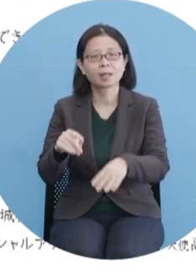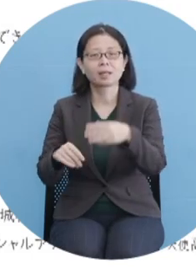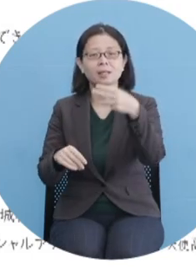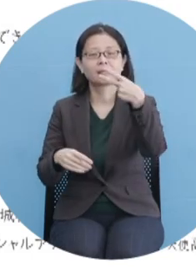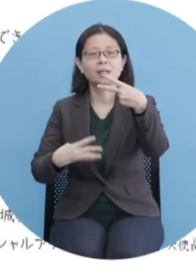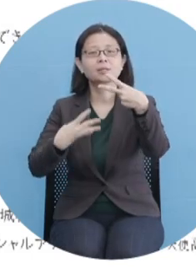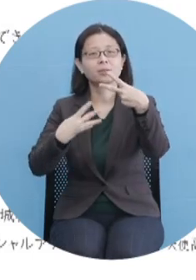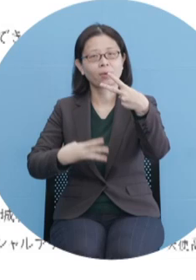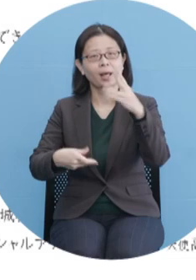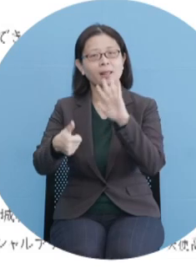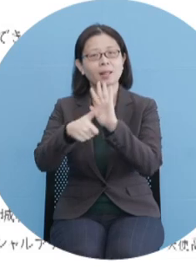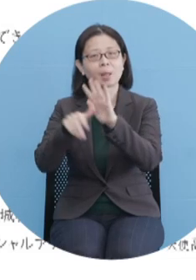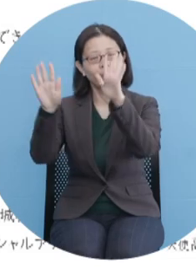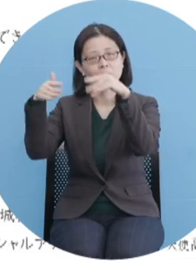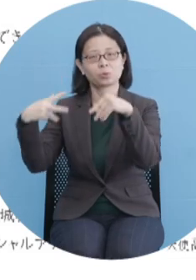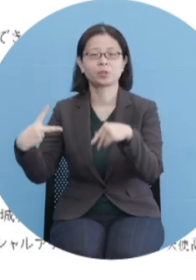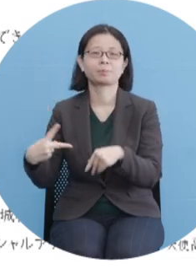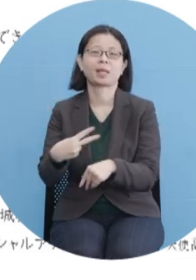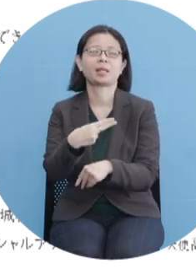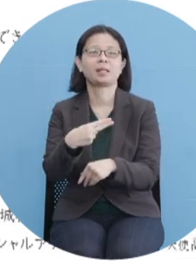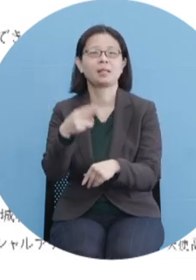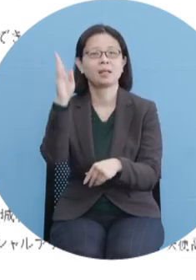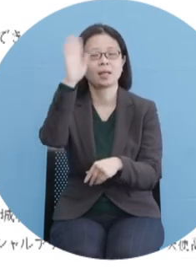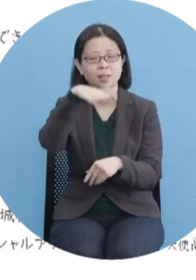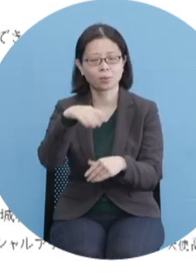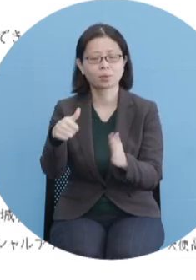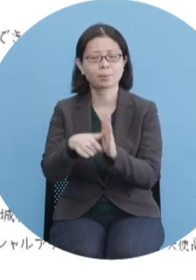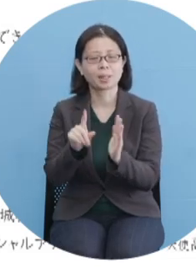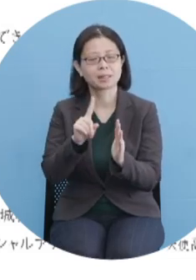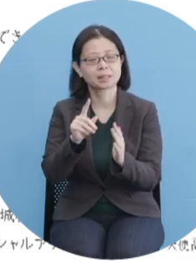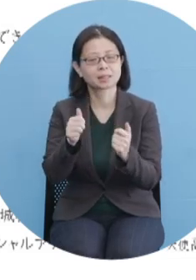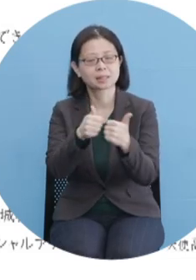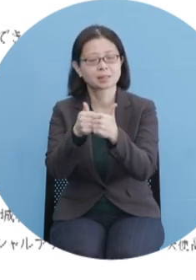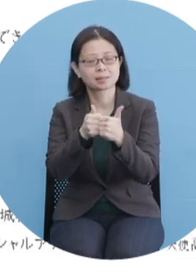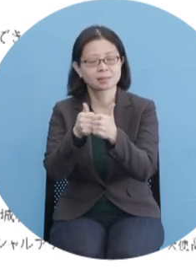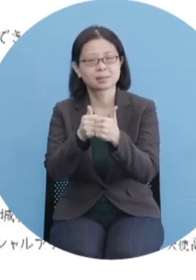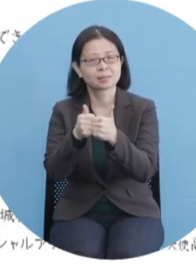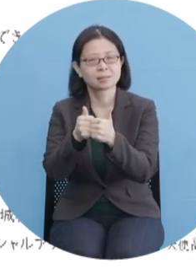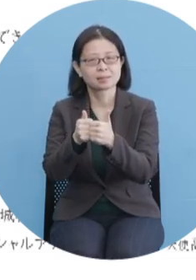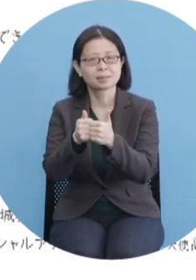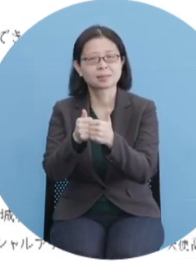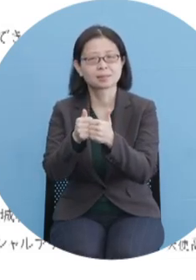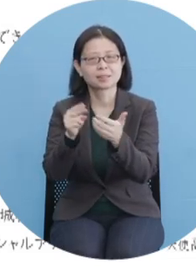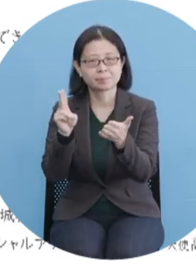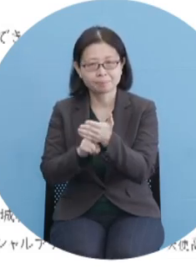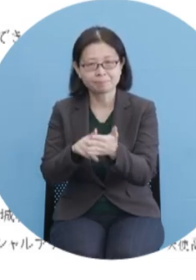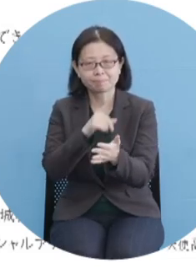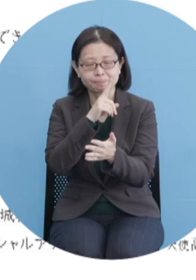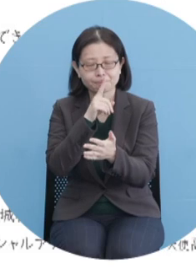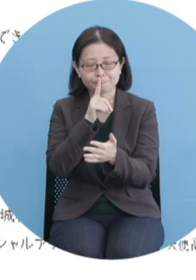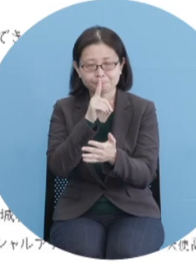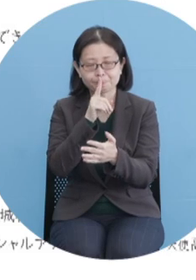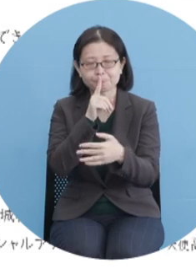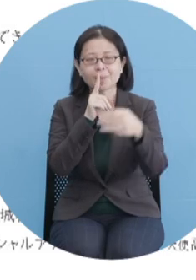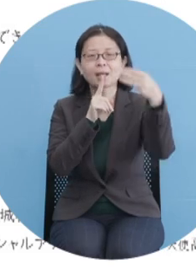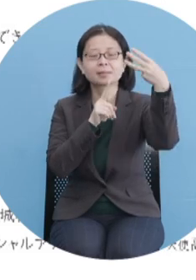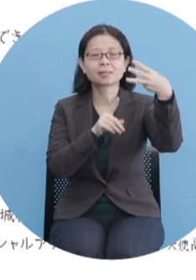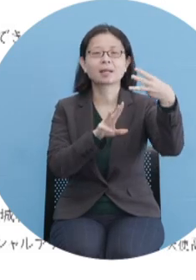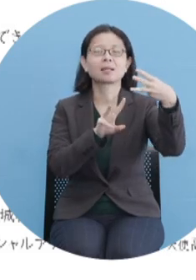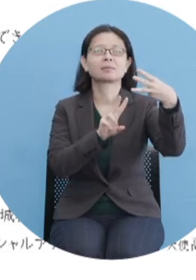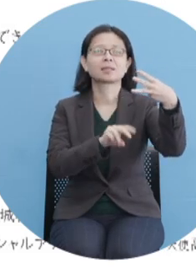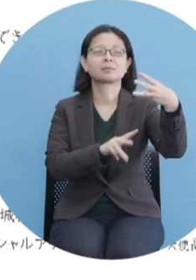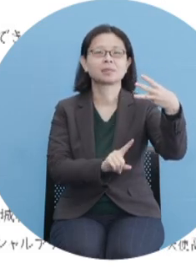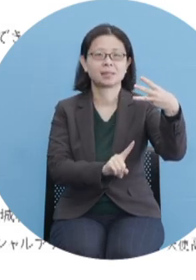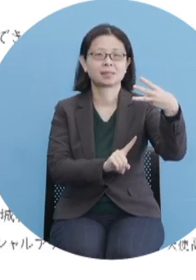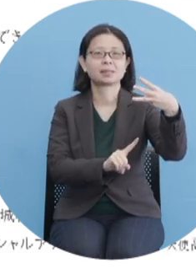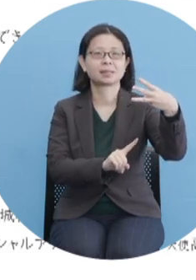キャラクター名を募集いたしましてえ最初のお広めといたしましてはえ3月23日のマッカ